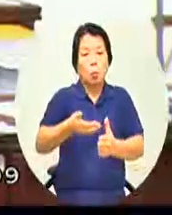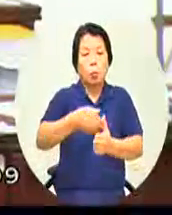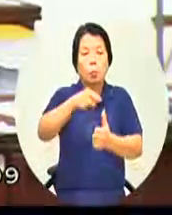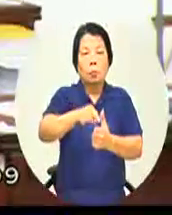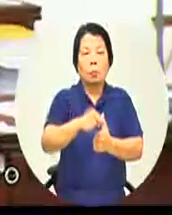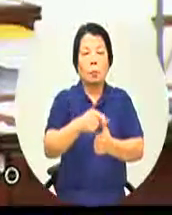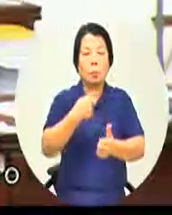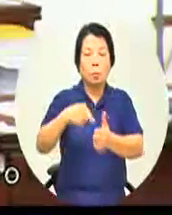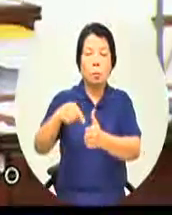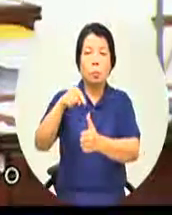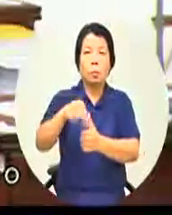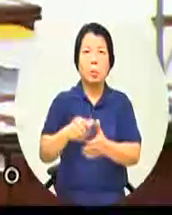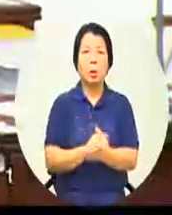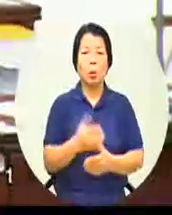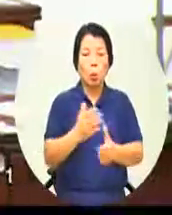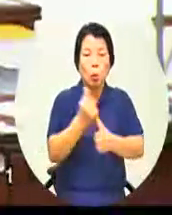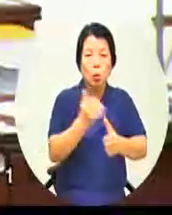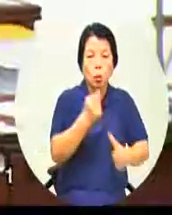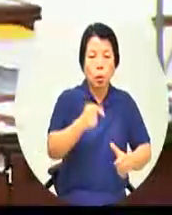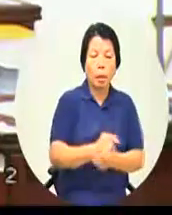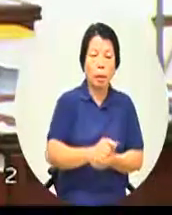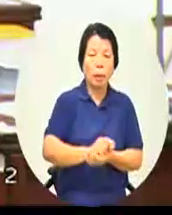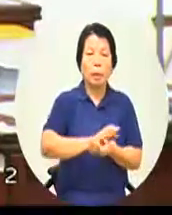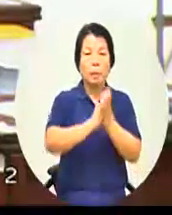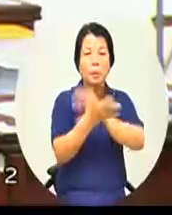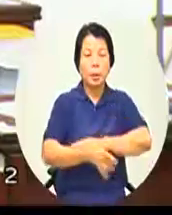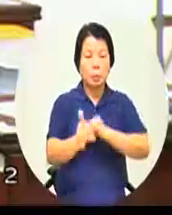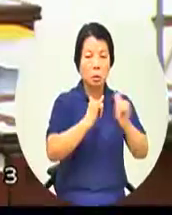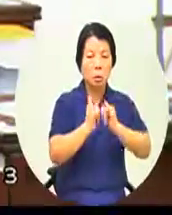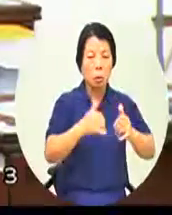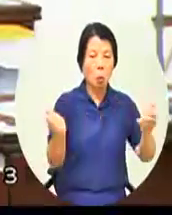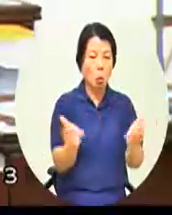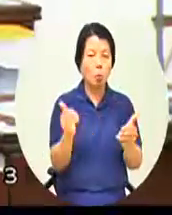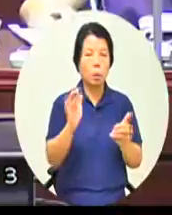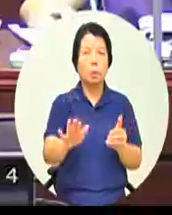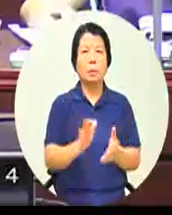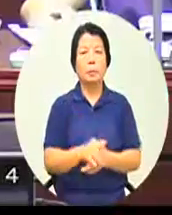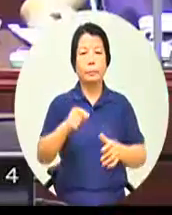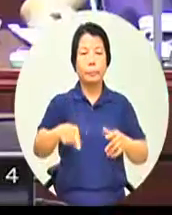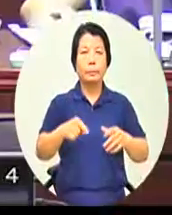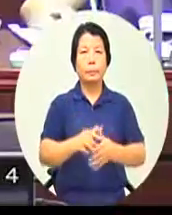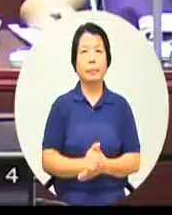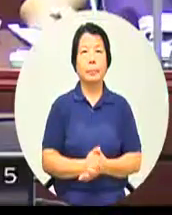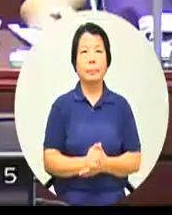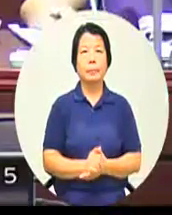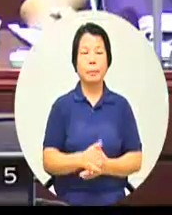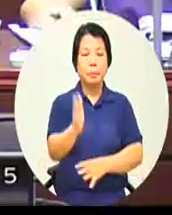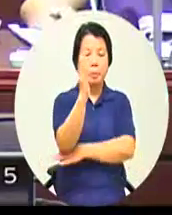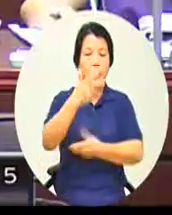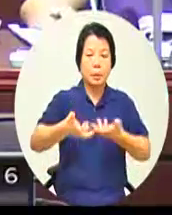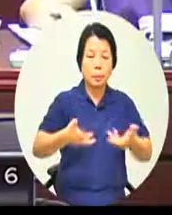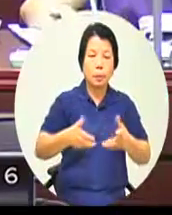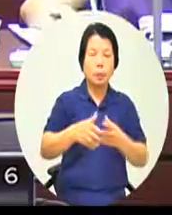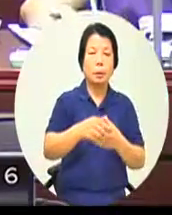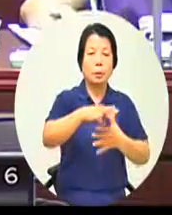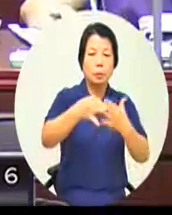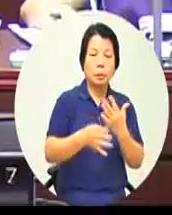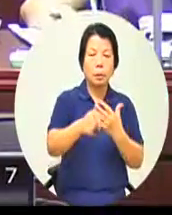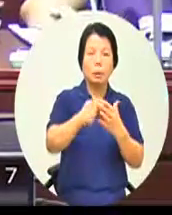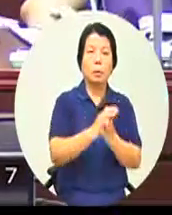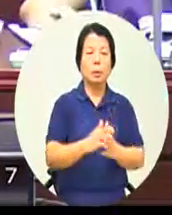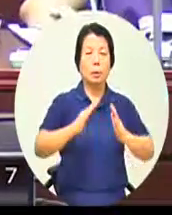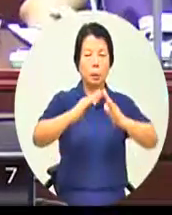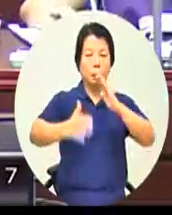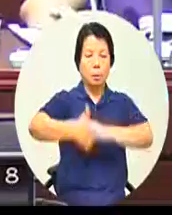是重点呐、啊！你莫先想这，现在变成社会问题啊！ 是啊，好，那恭喜你。这类政策哦，市长嘛全力支持，让跟社会局共同合